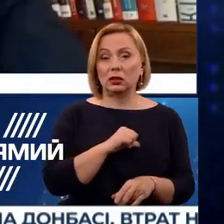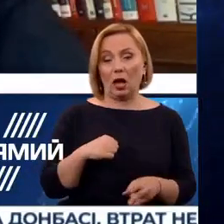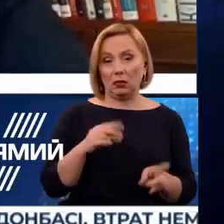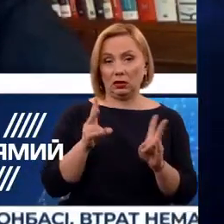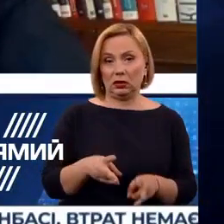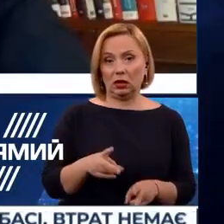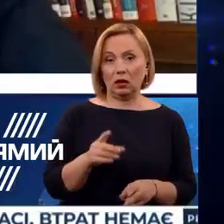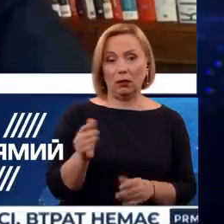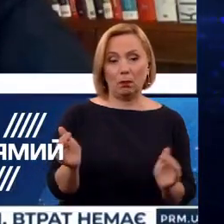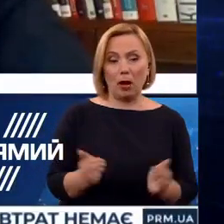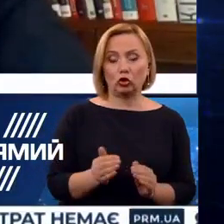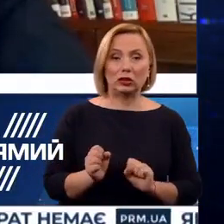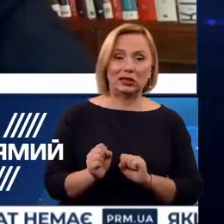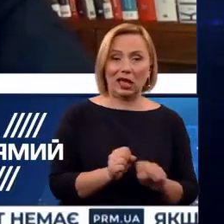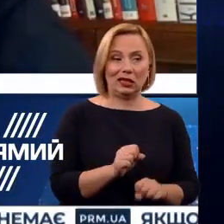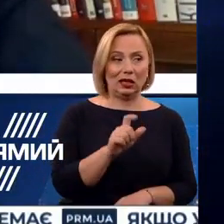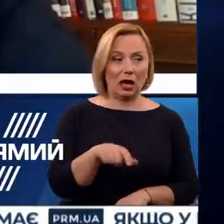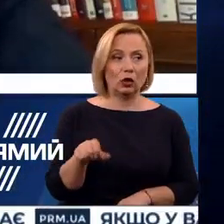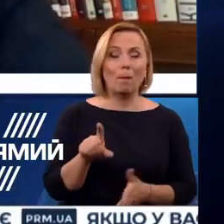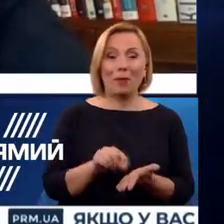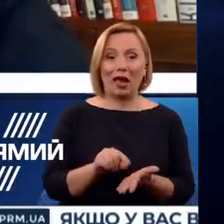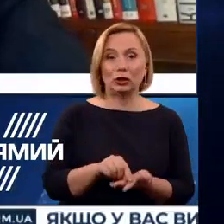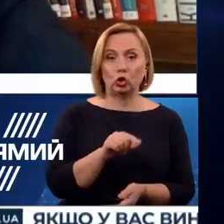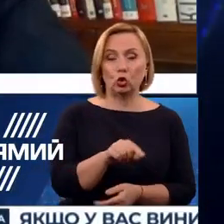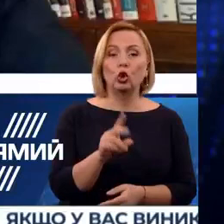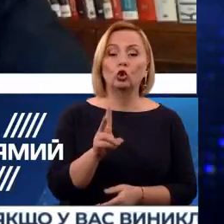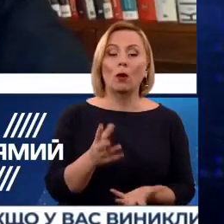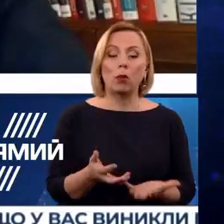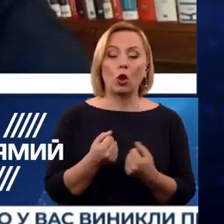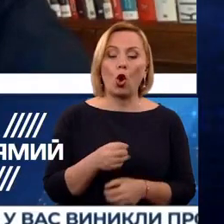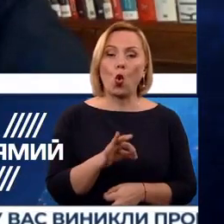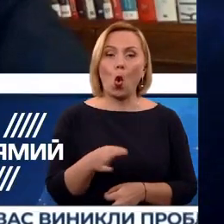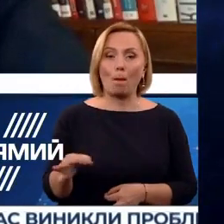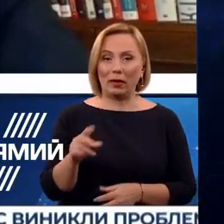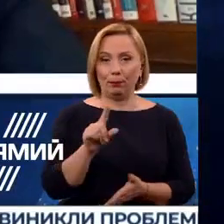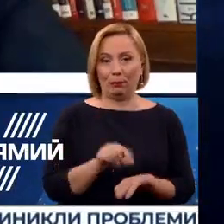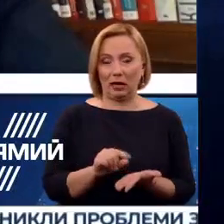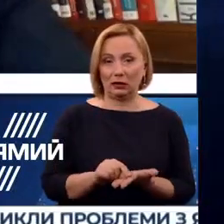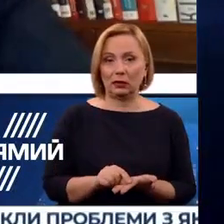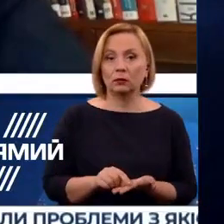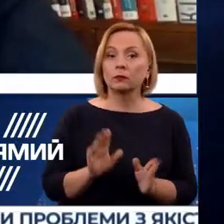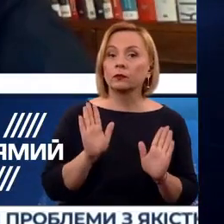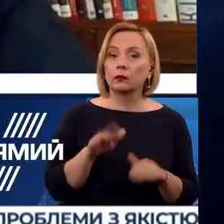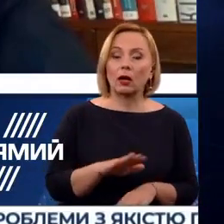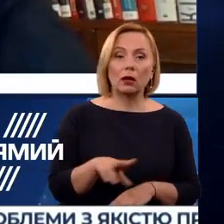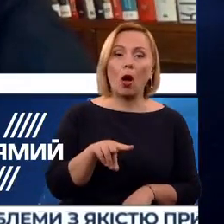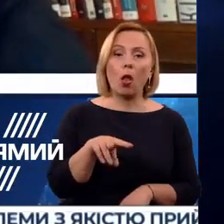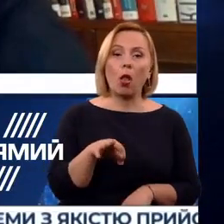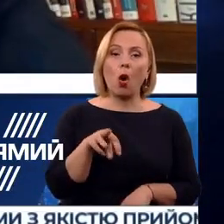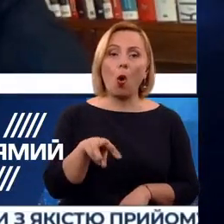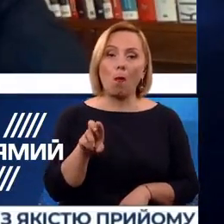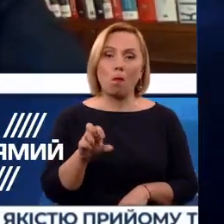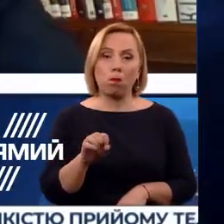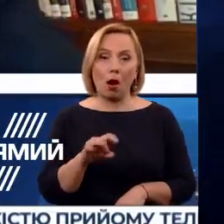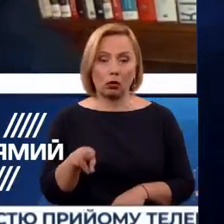захищені категорії громадян. Оті пенсіонери, які получають копійчані пенсії. Тому нехай не ломбарди лобіюють, а роблять